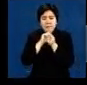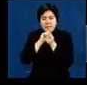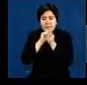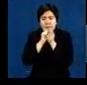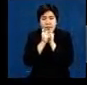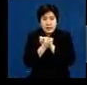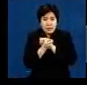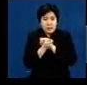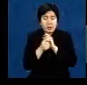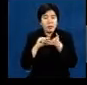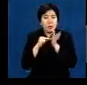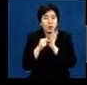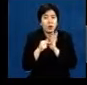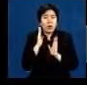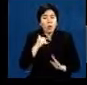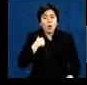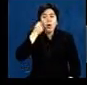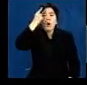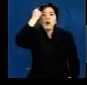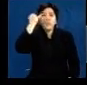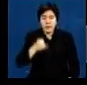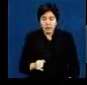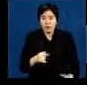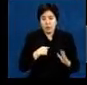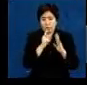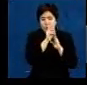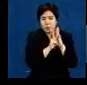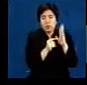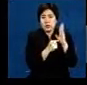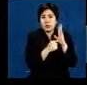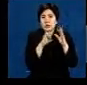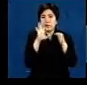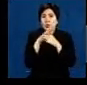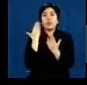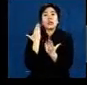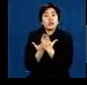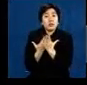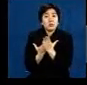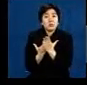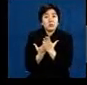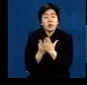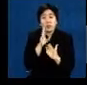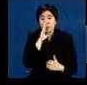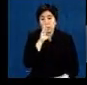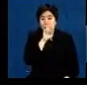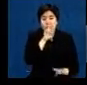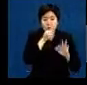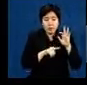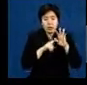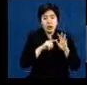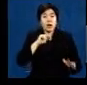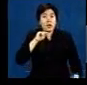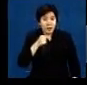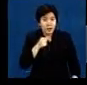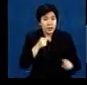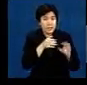ทำให้เกิดความเข้าใจผิดว่ากฎหมายฉบับนี้เป็นกฎหมายการเงินเพราะหากเป็นร่างกฎหมายที่เกี่ยวข้องกับการเ